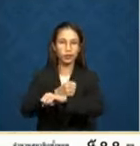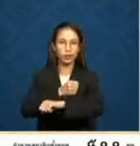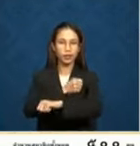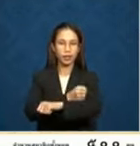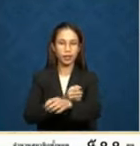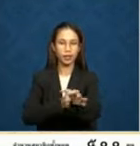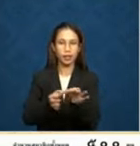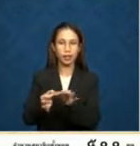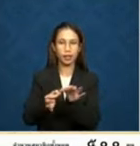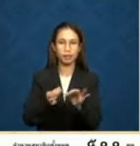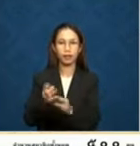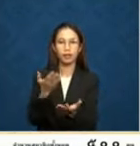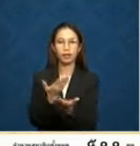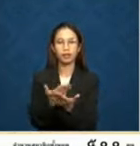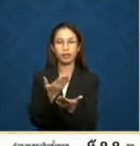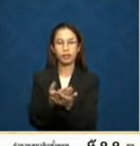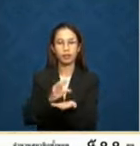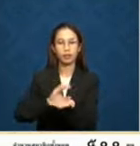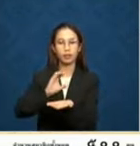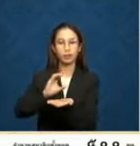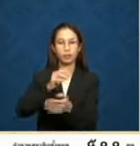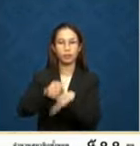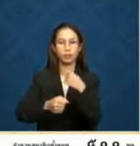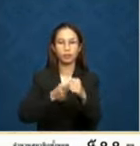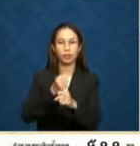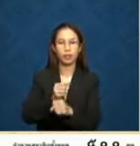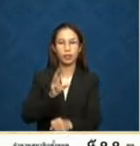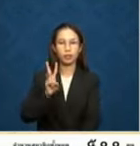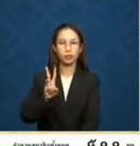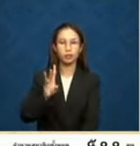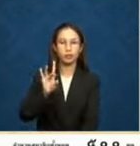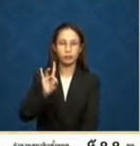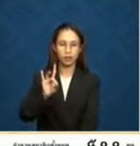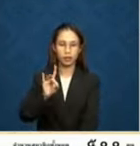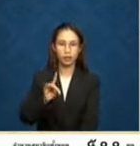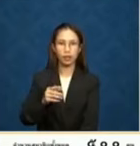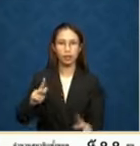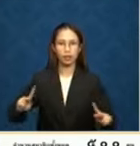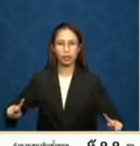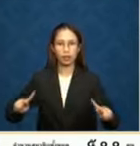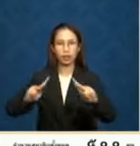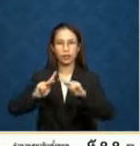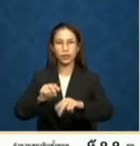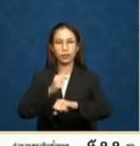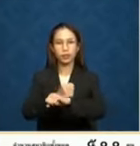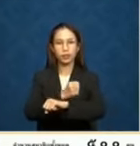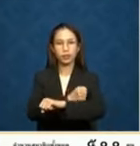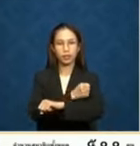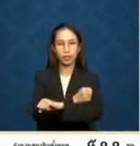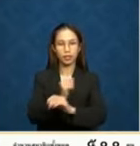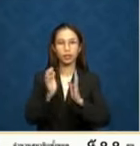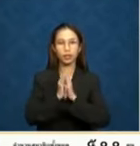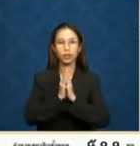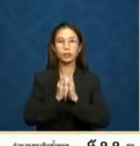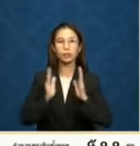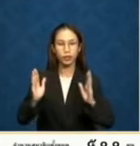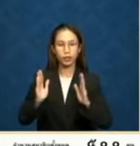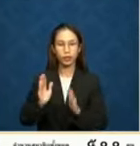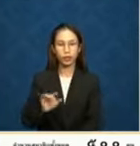ณปี่ 5,568กระส่งแงงานเรา ก็ต้ขอกอบคุณที่ท่านสมชิก